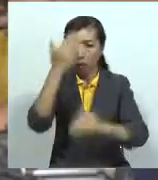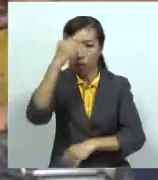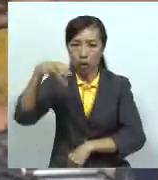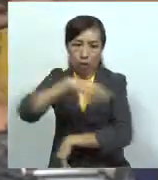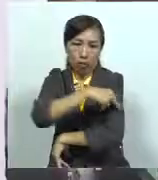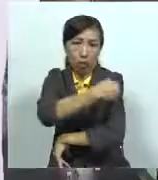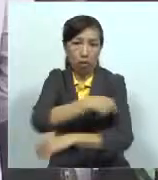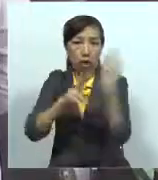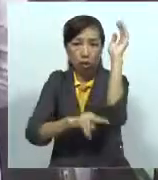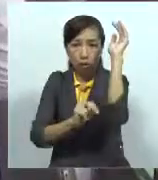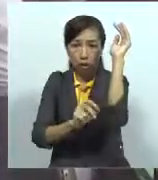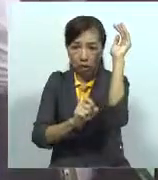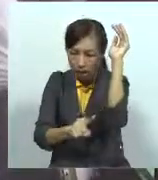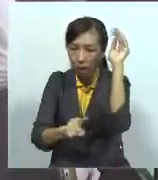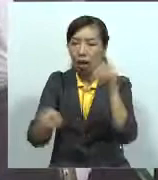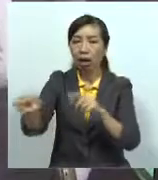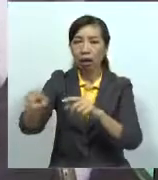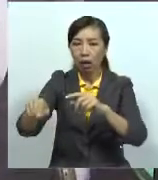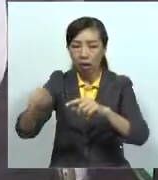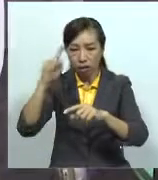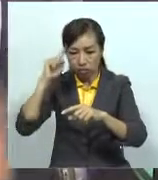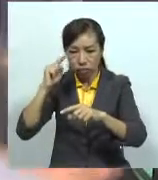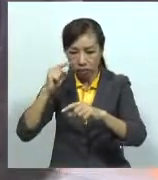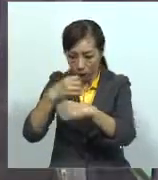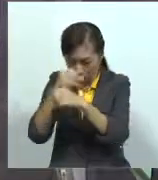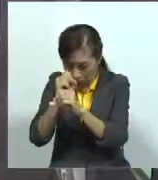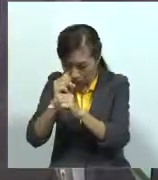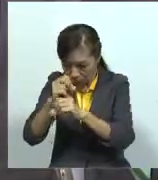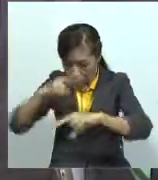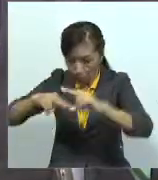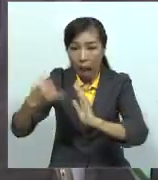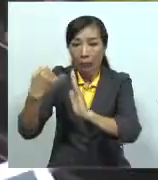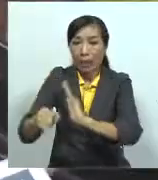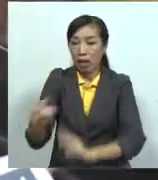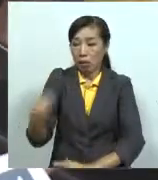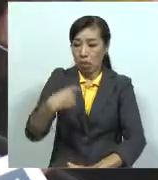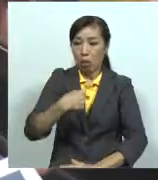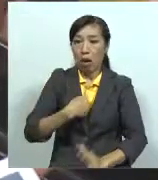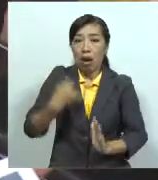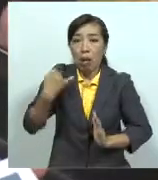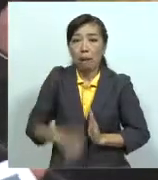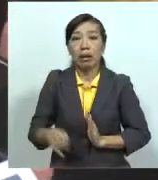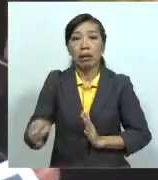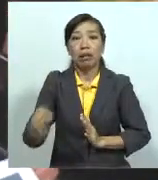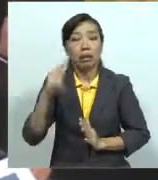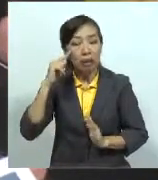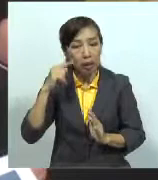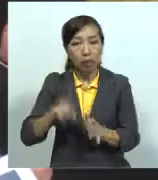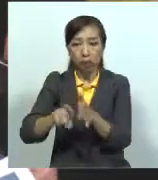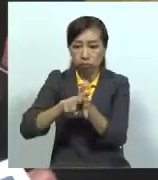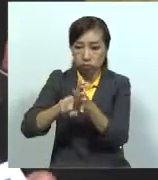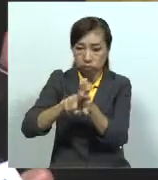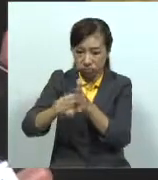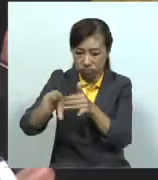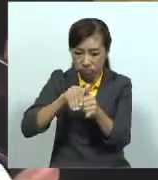งตรวจ HIV ผิดพลาดทำให้สังคมเข้าใจตนและถูกลูกผิดคิดว่าติดเชื้อ HIV มานานถึง